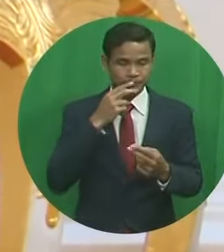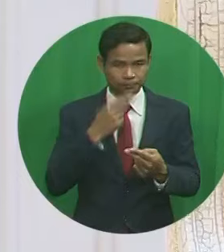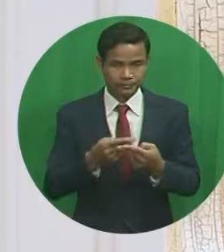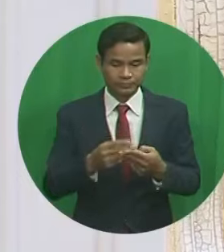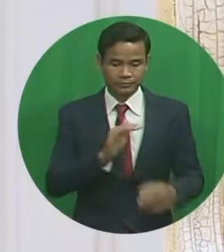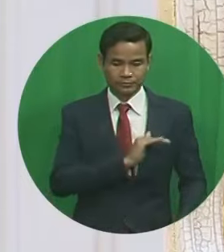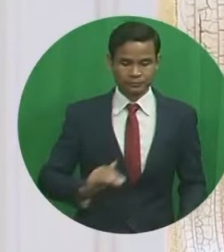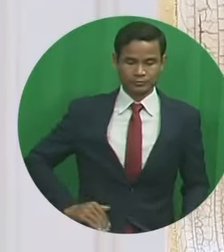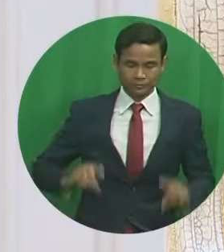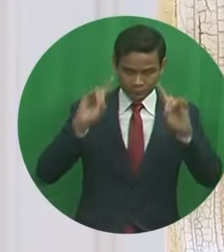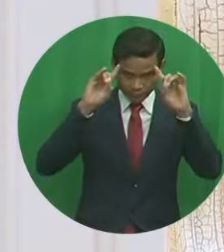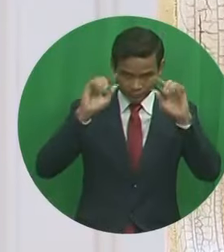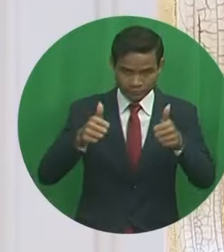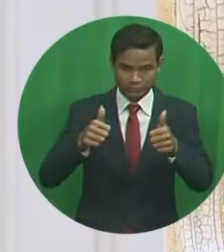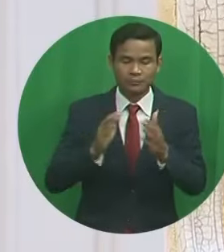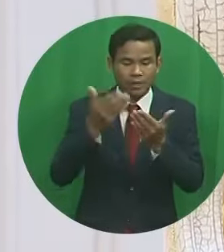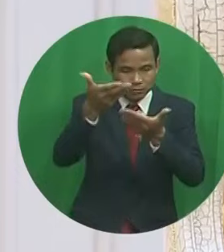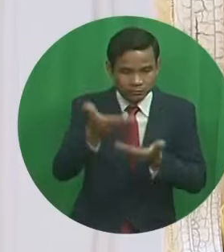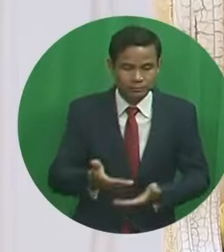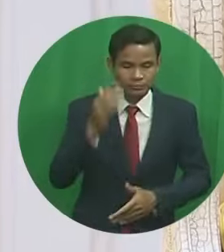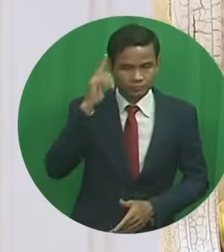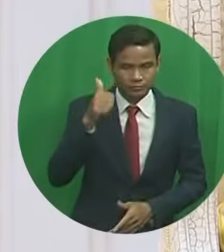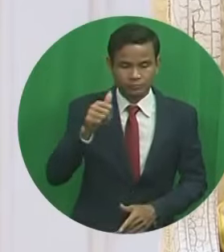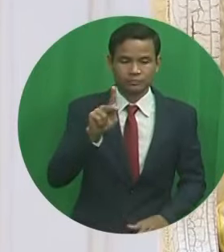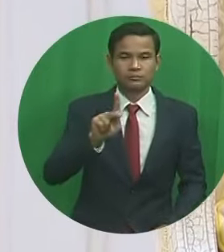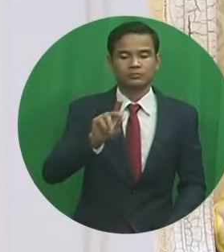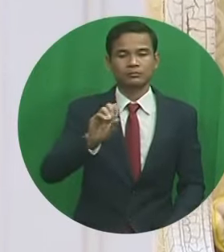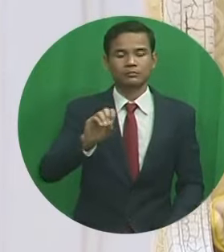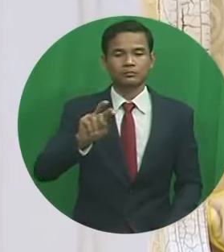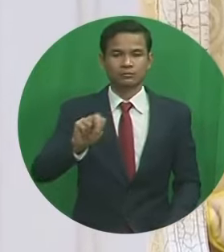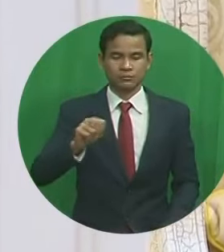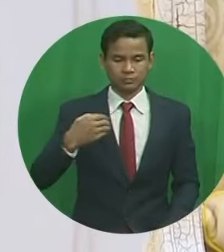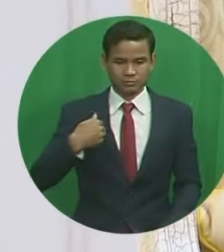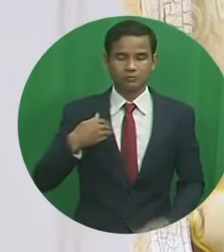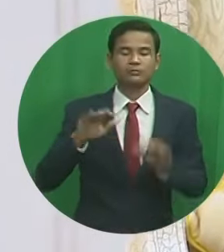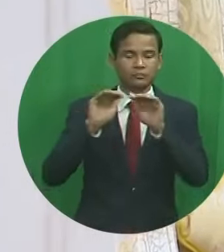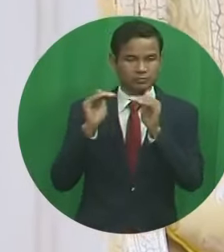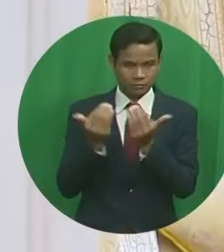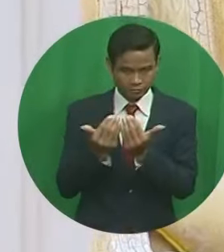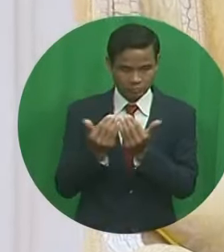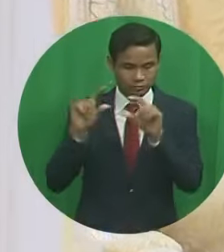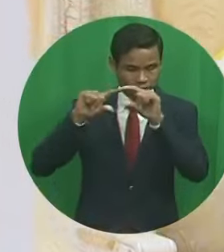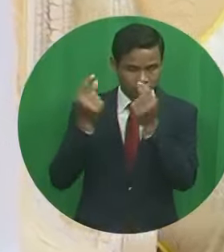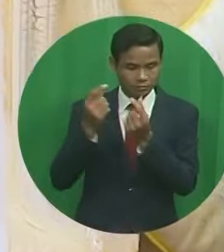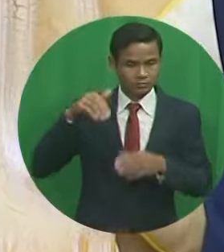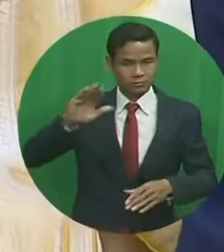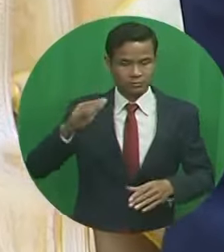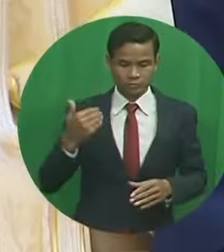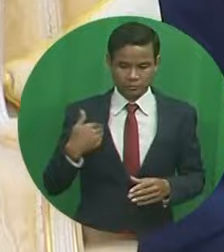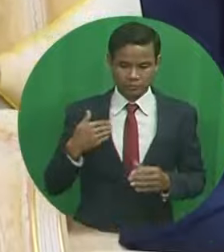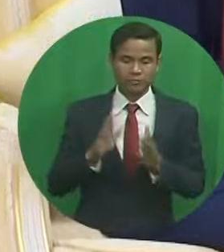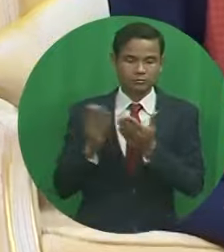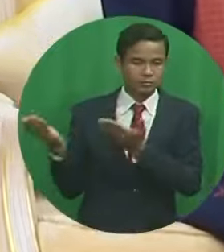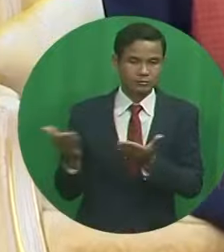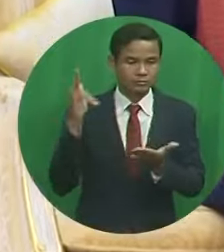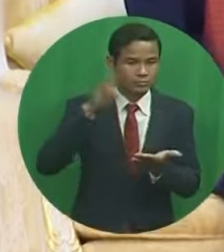ចធិបតីបានស្វាគមន៍ចំពោះលោកជំទាវពីងគិតនីកននិងគណៈប្រតិភូដែលបានអញ្ជើញមកបំពេញបេសក